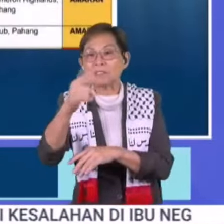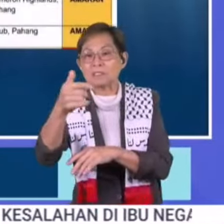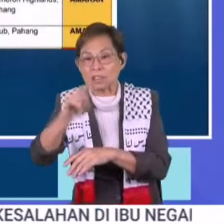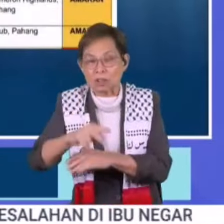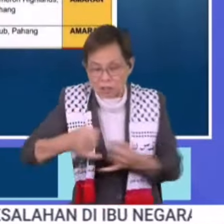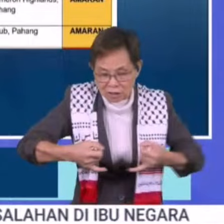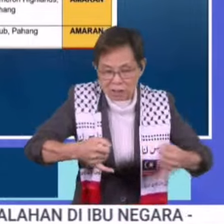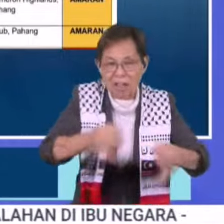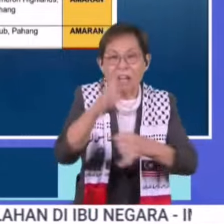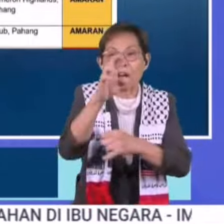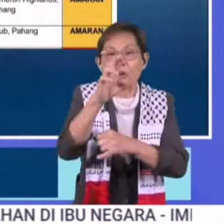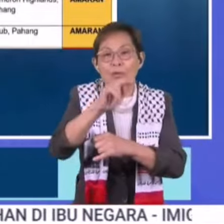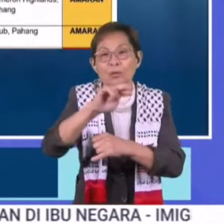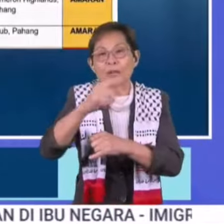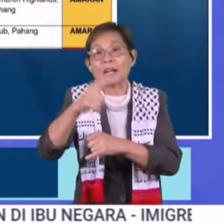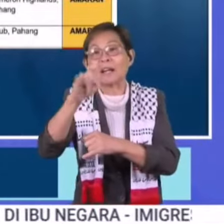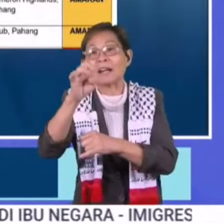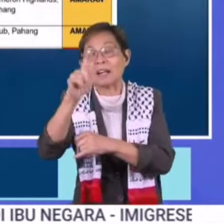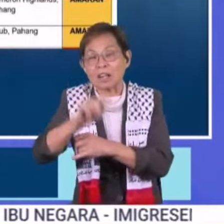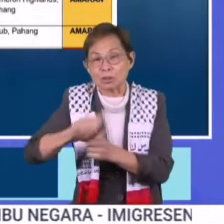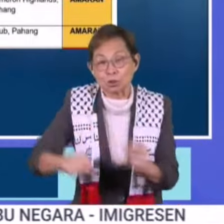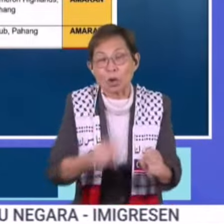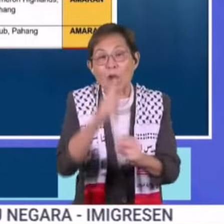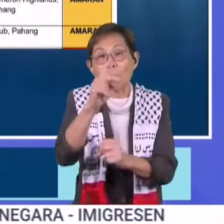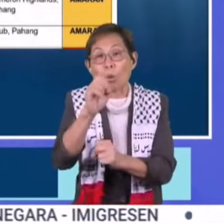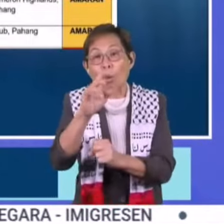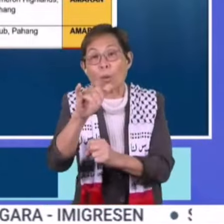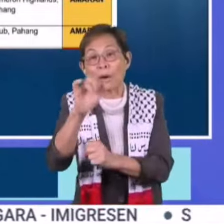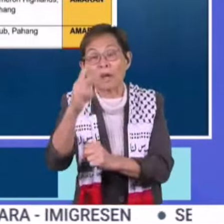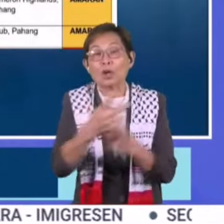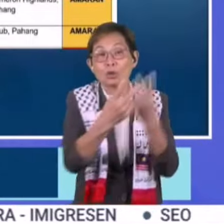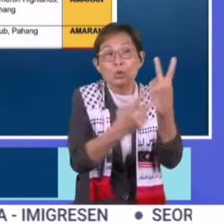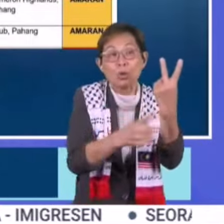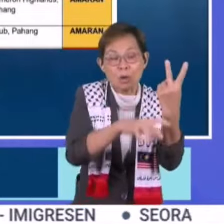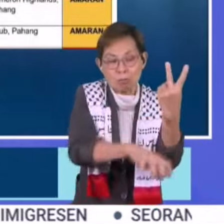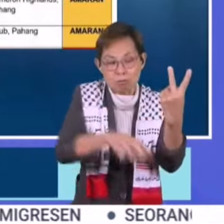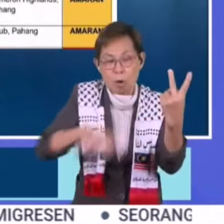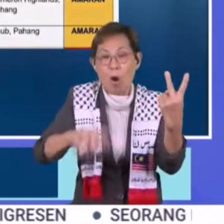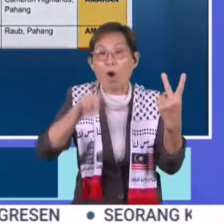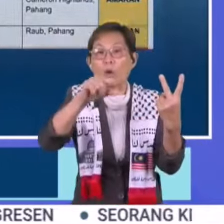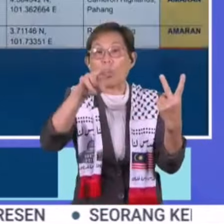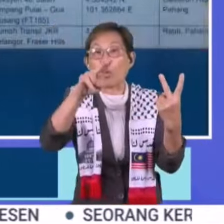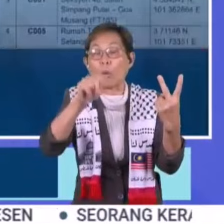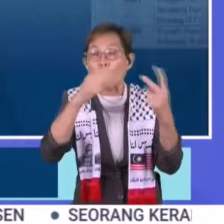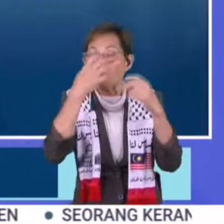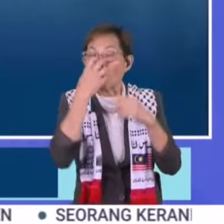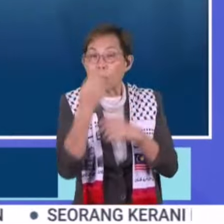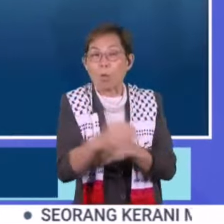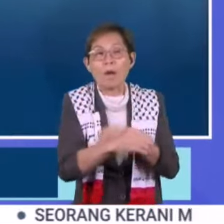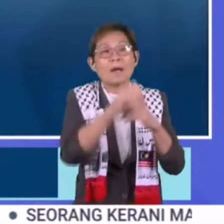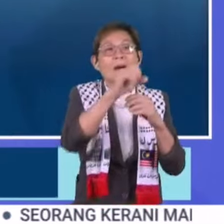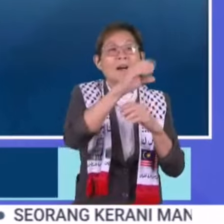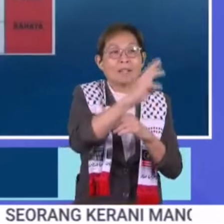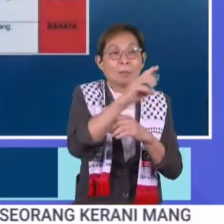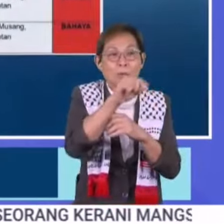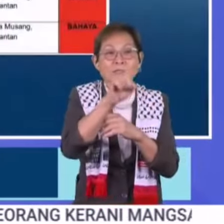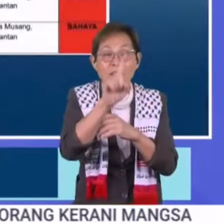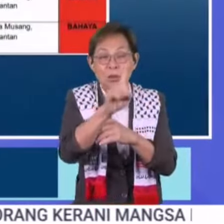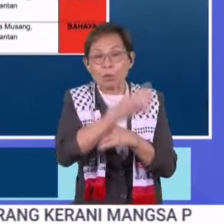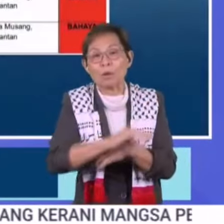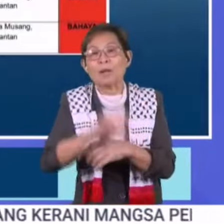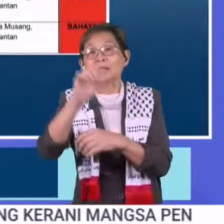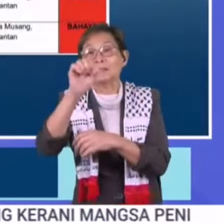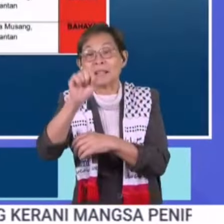Ringlet Sungai Koyan. 2 lagi lokasi di daerah Gua Musang, Kelantan, masing-masing di Seksyen 60.1 dan